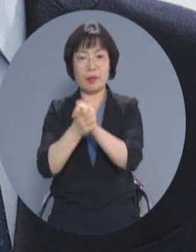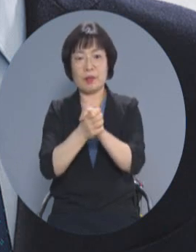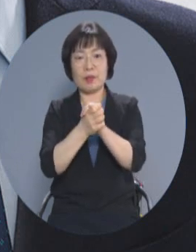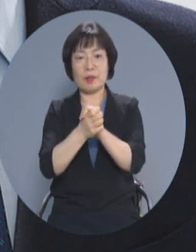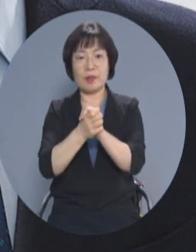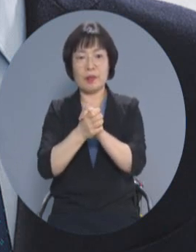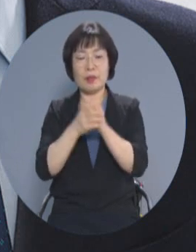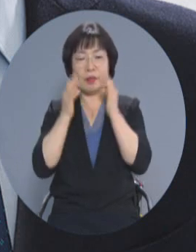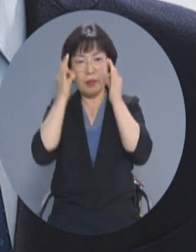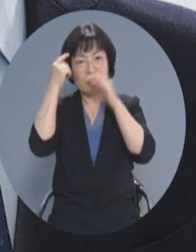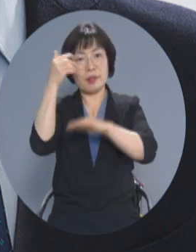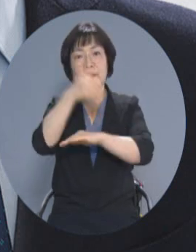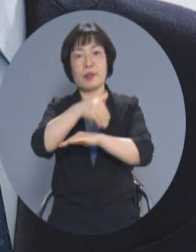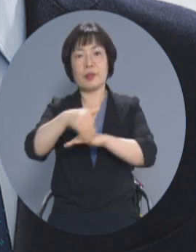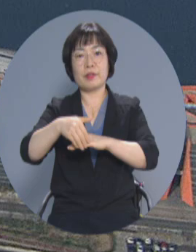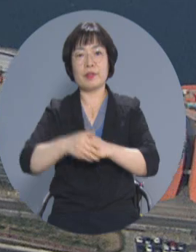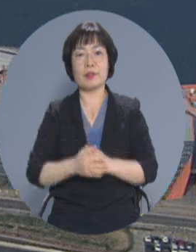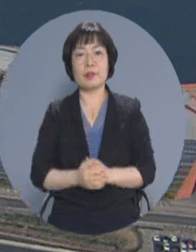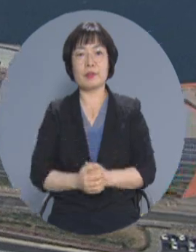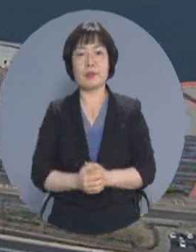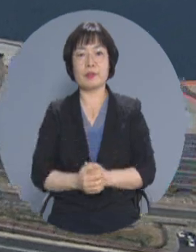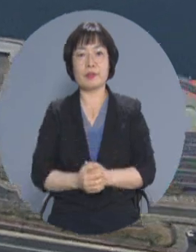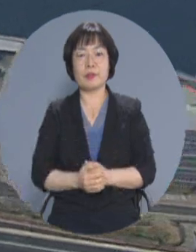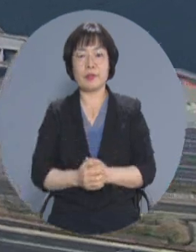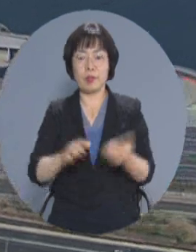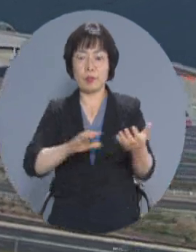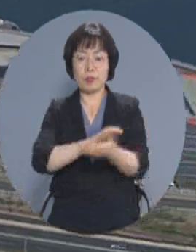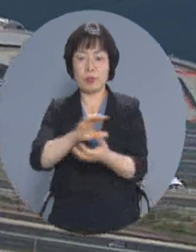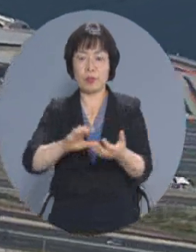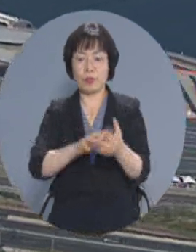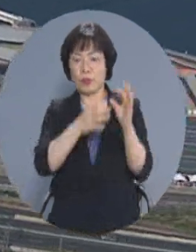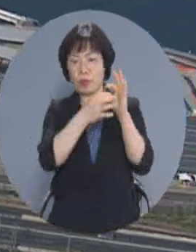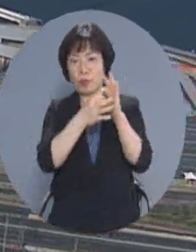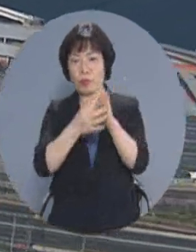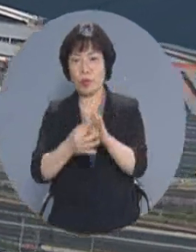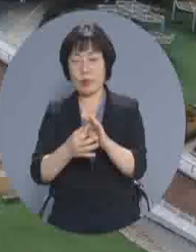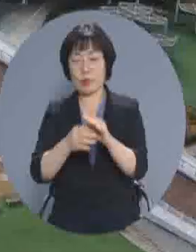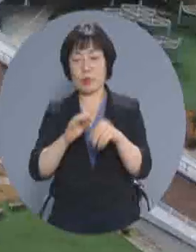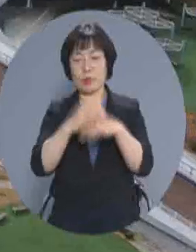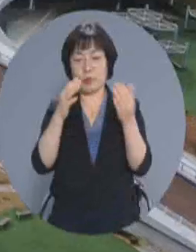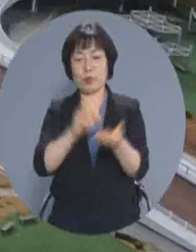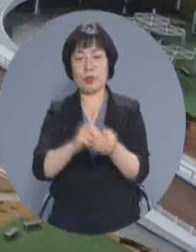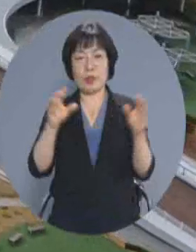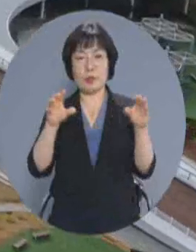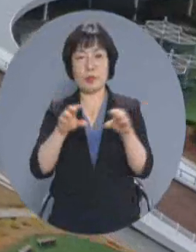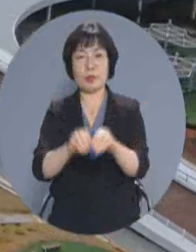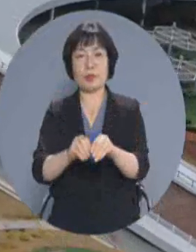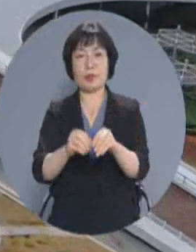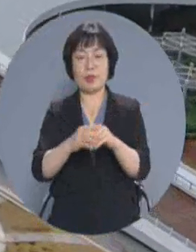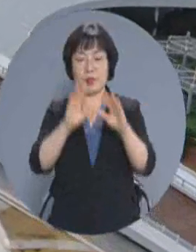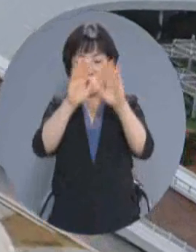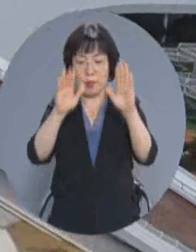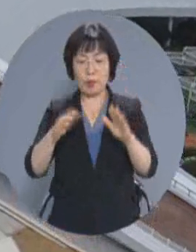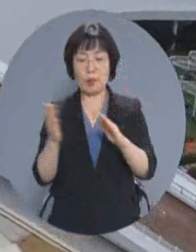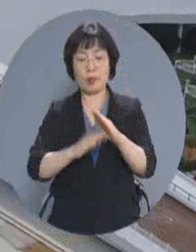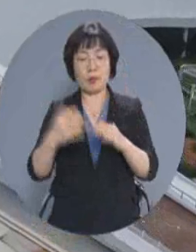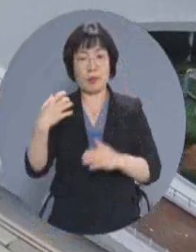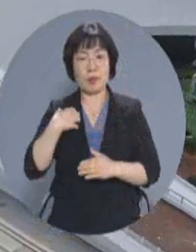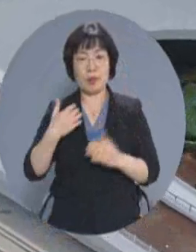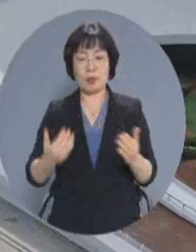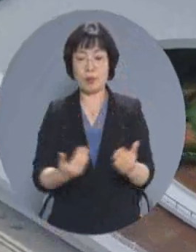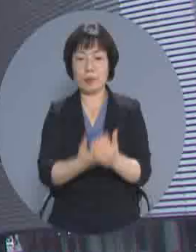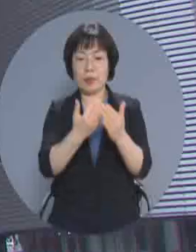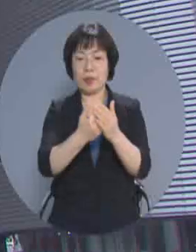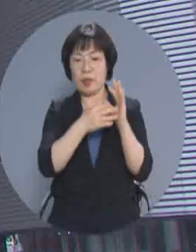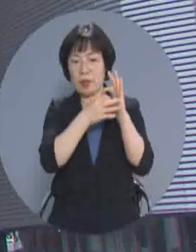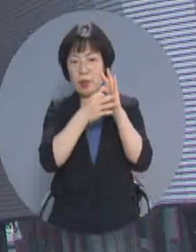건 협력하고 그렇게 해나갈 계획입니다. 악화하던 지역 간 갈등 양상도 봉합되면서 이젠 여수 박남회장 공공개발 사업이